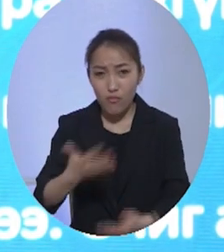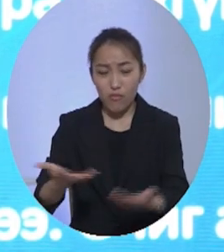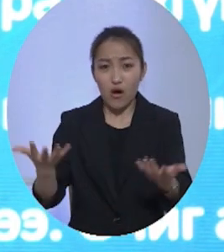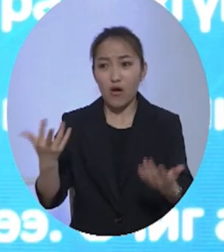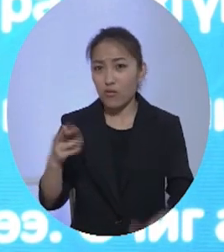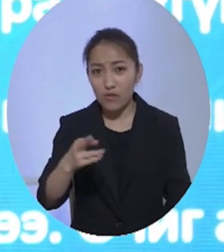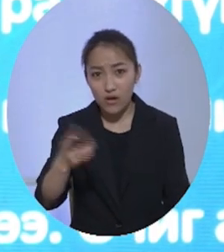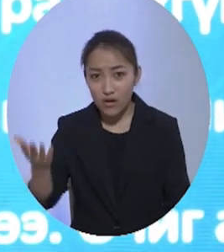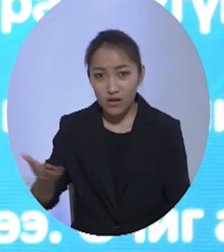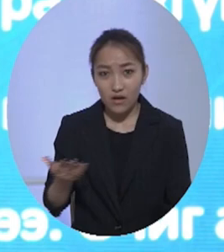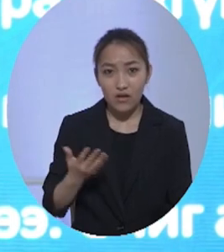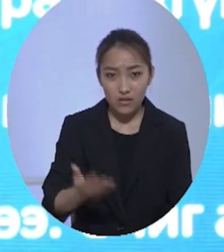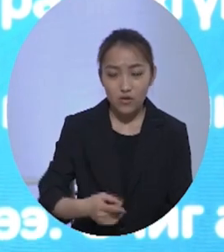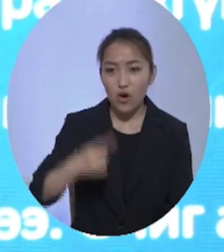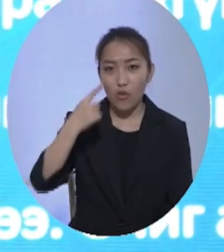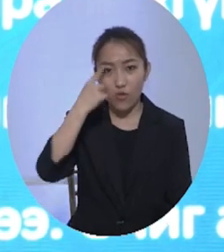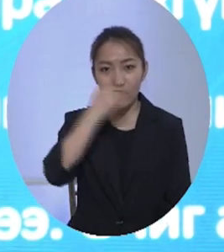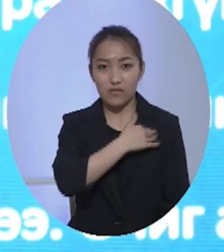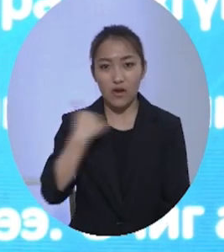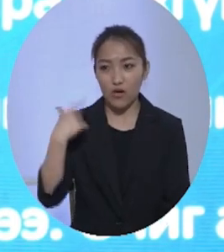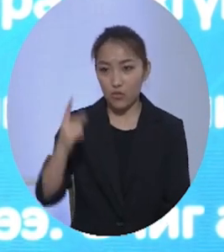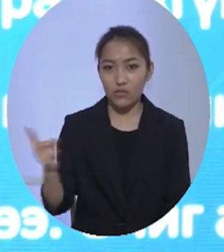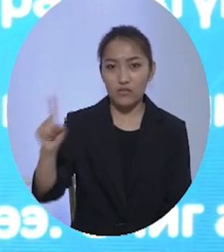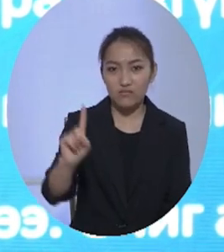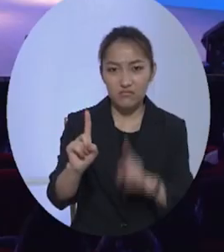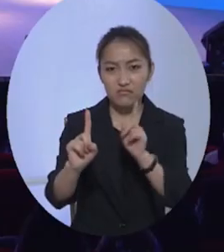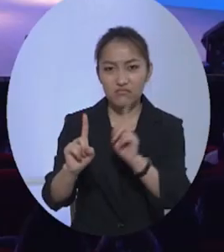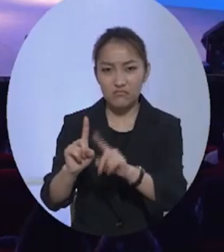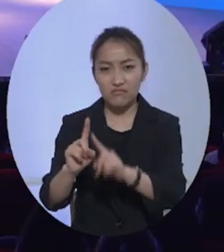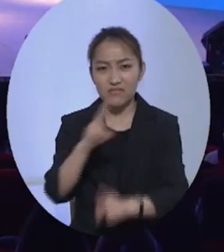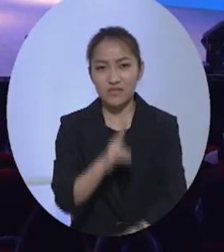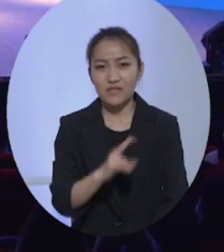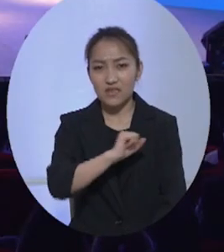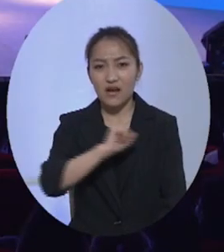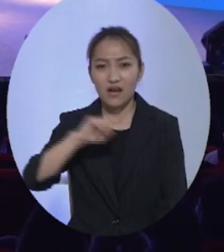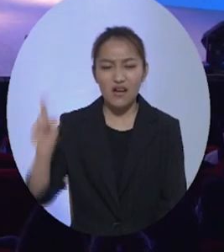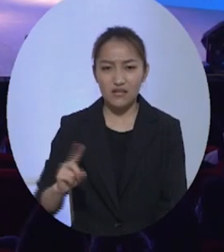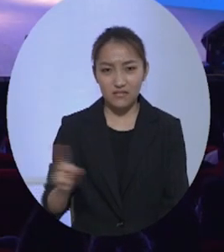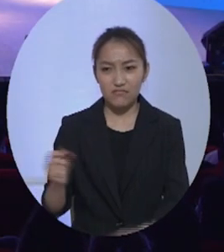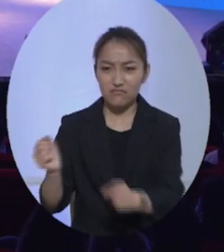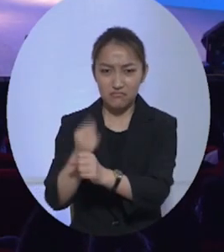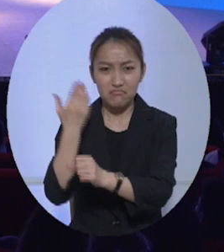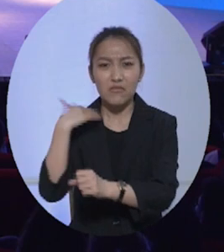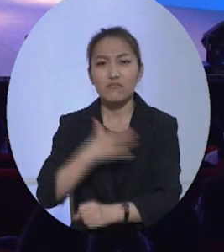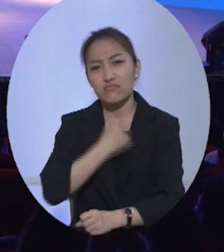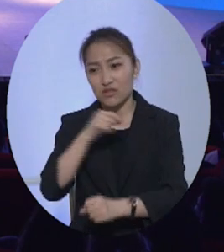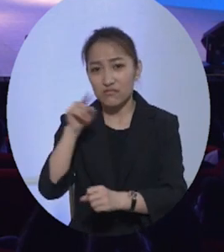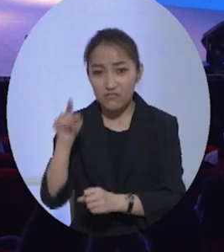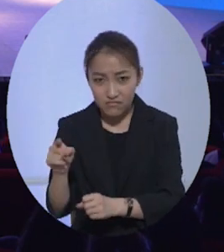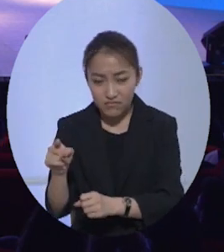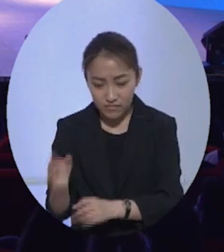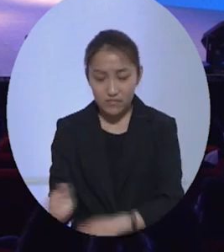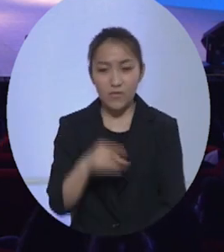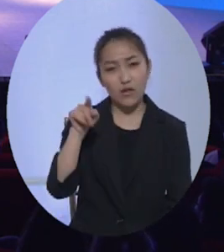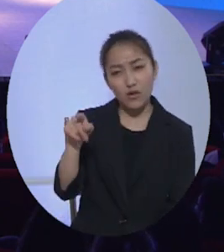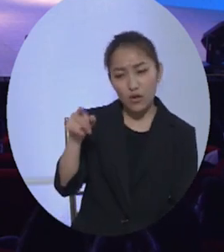бол цаазалсан. Тэгээд тэнд бол одоо хэлсэн үг нь үнэ гэдэг өө энэ хүн чинь тийм ээ энэ